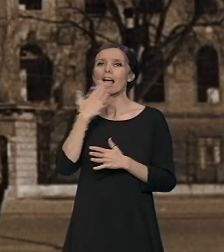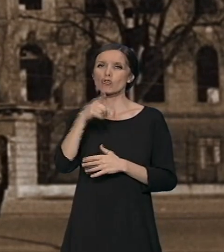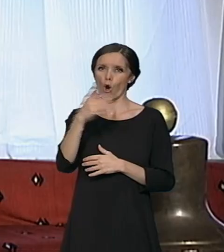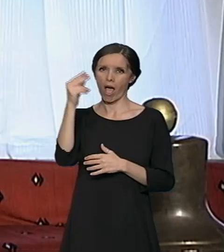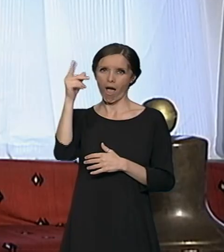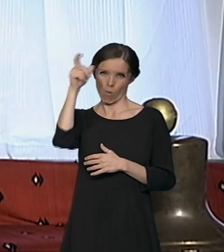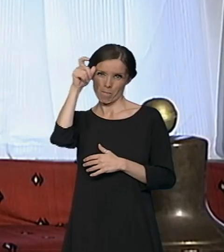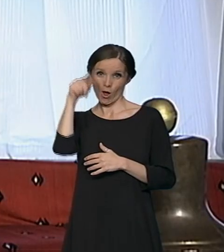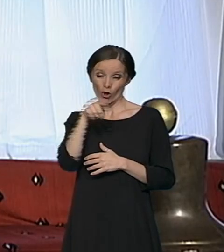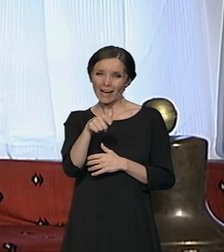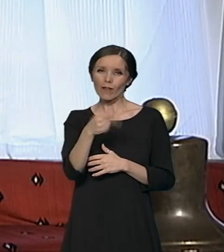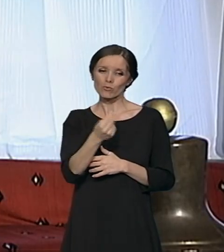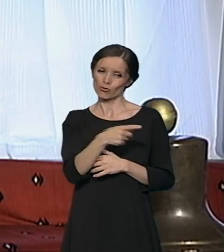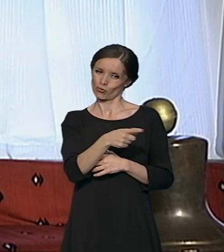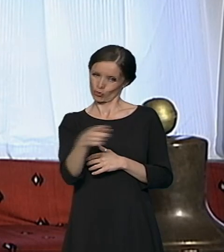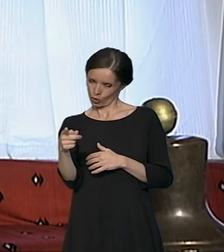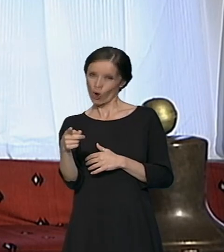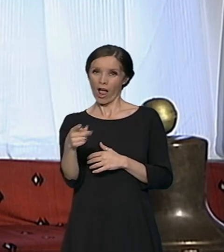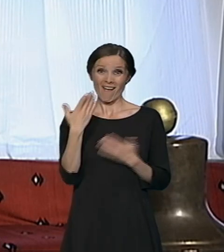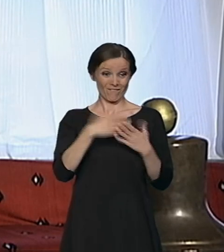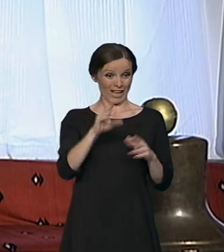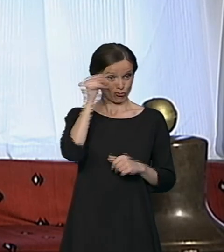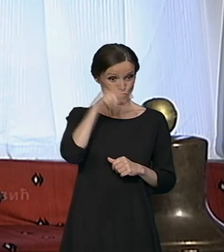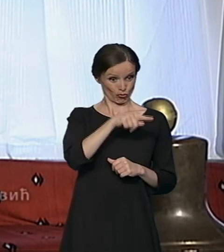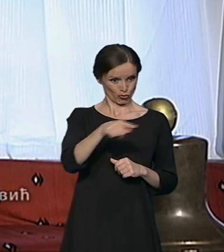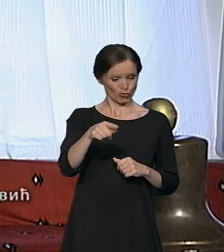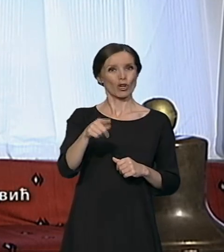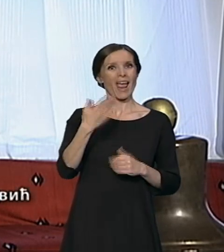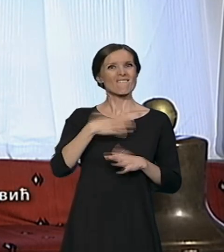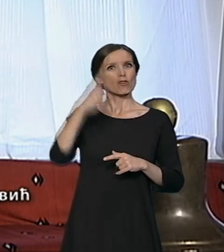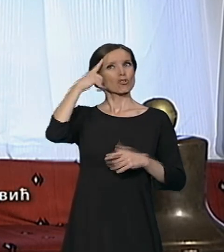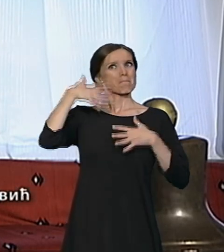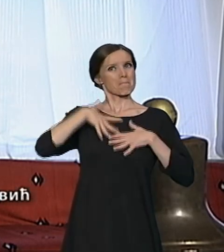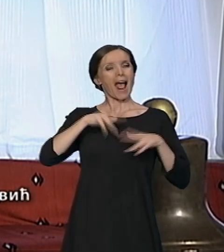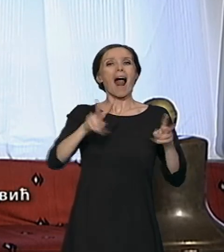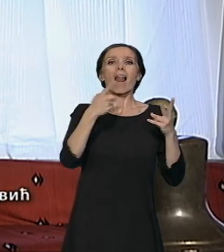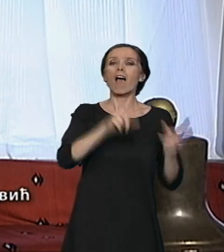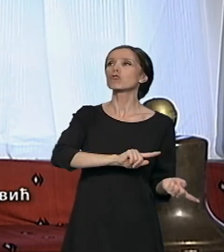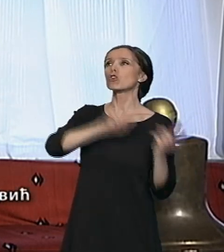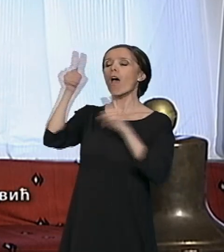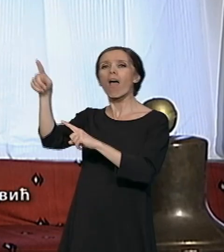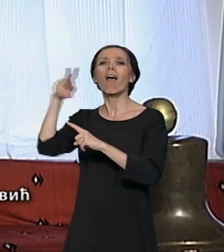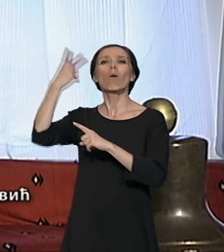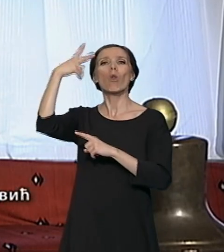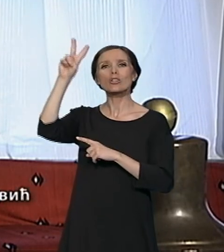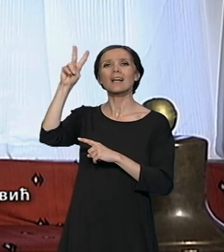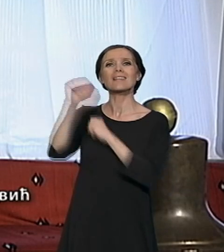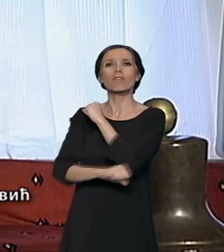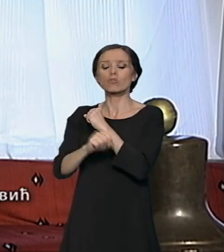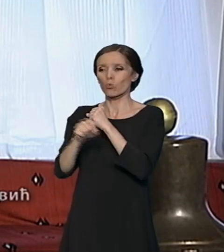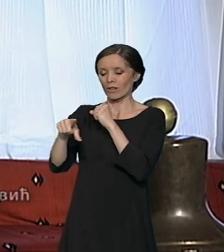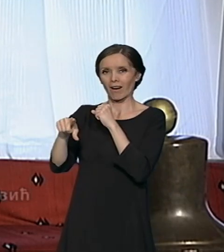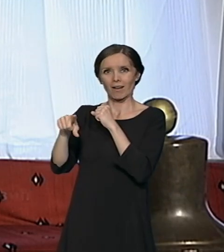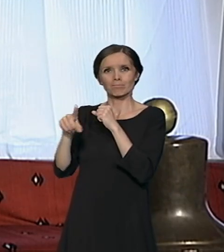će time biti spremni da se, dakle, uključe na studije u inostranstvu. Zatim se prednost davala